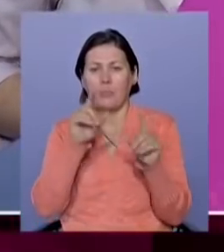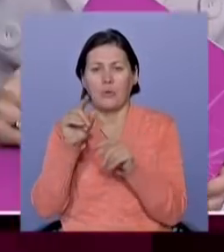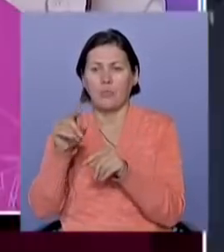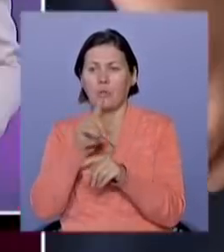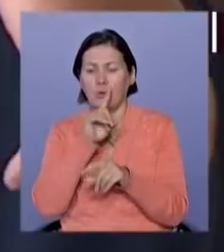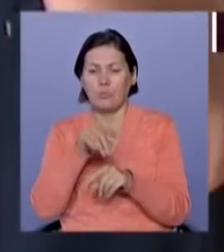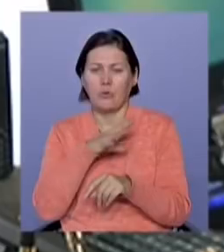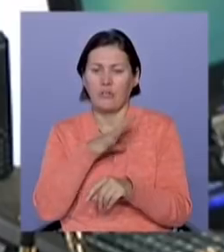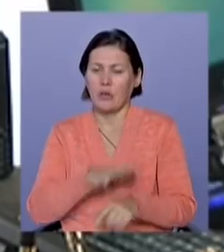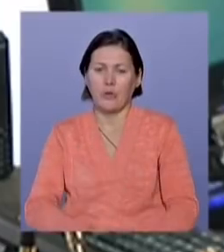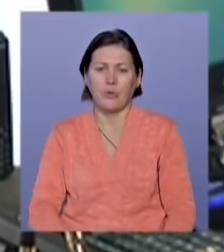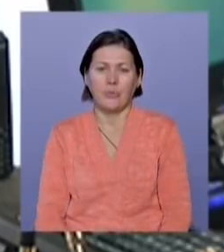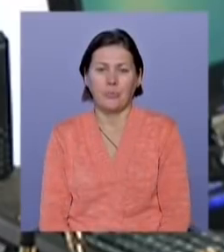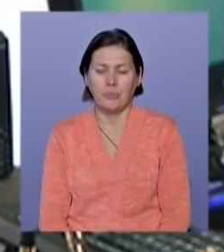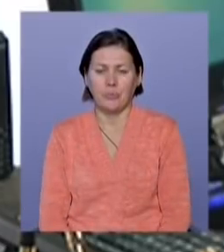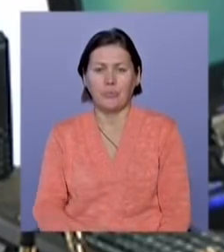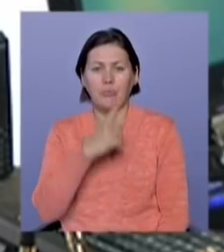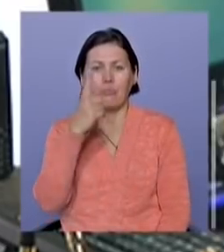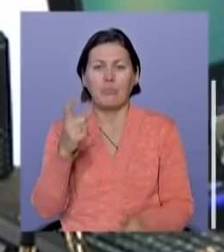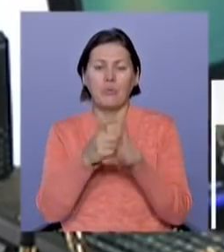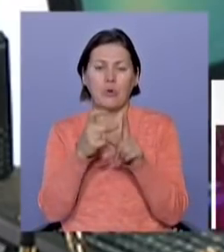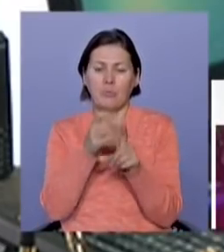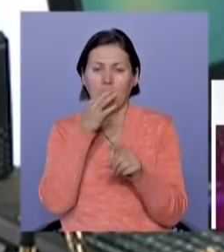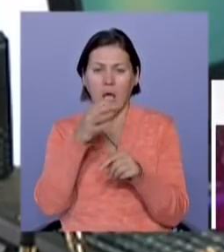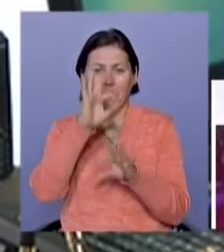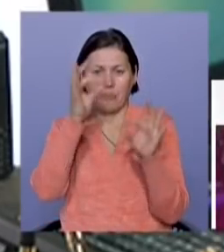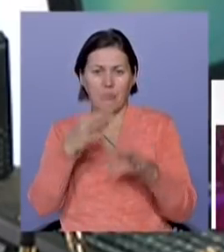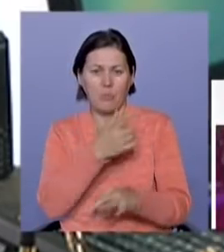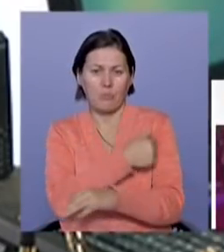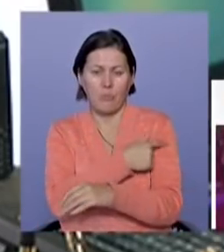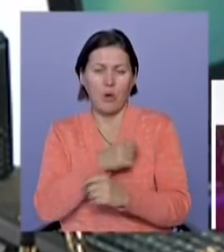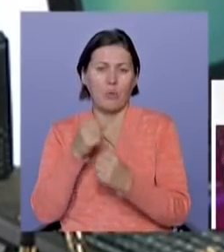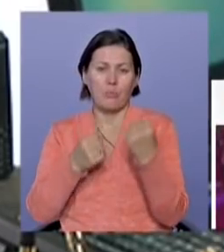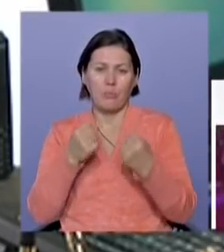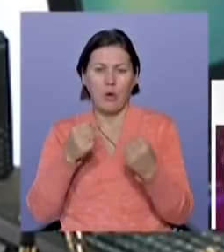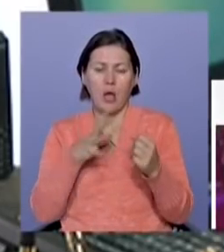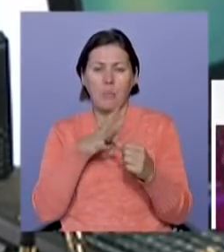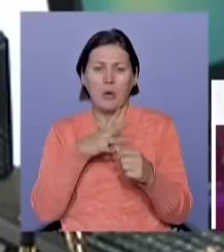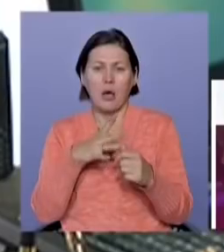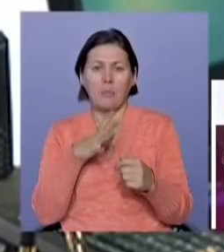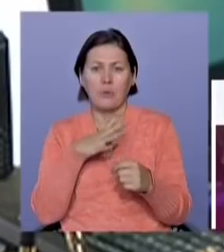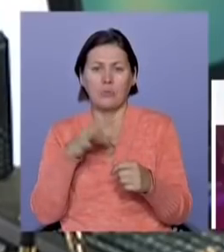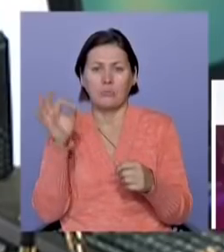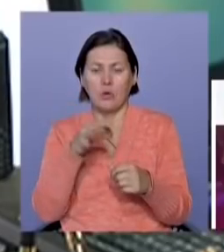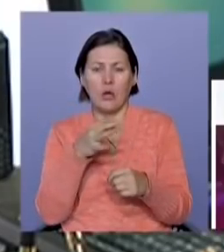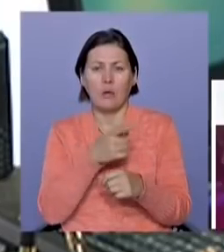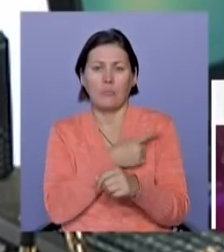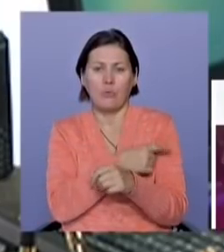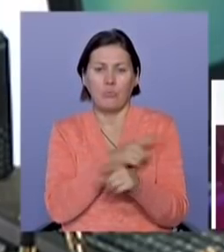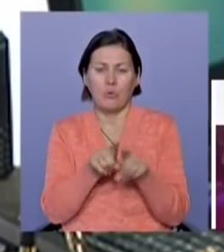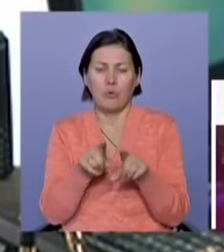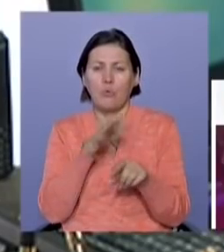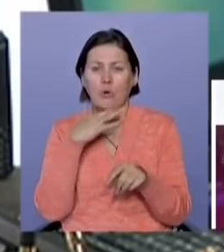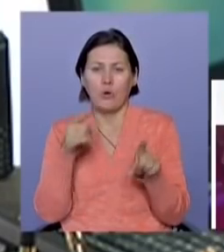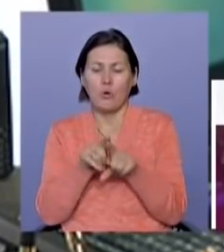бермейді. Бір сөзбен айтқанда, жедел жәрдемді көшпелі емханаға айналдыруға болмайды. Көп